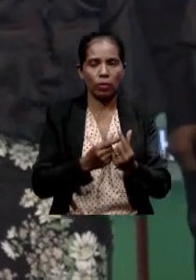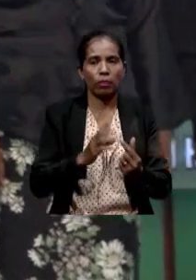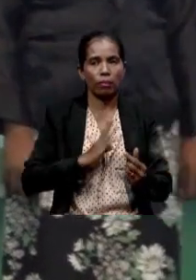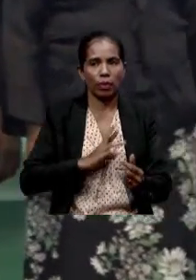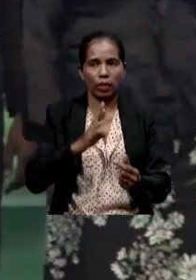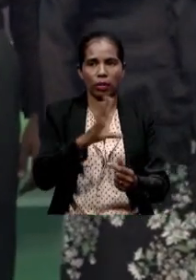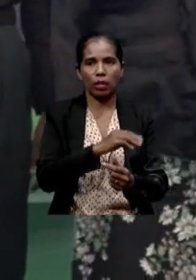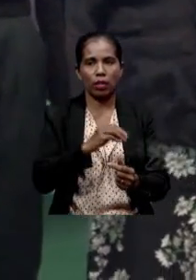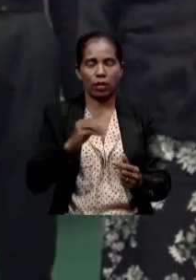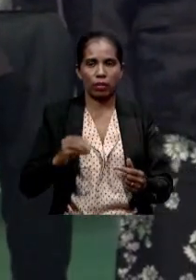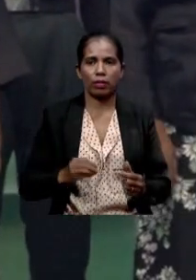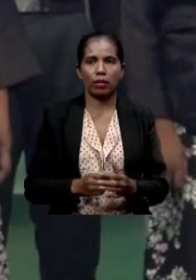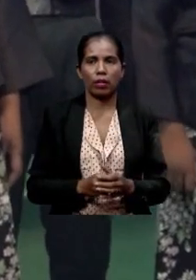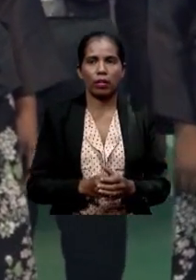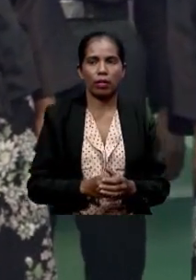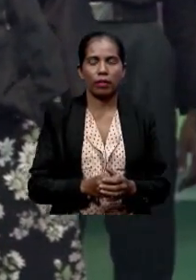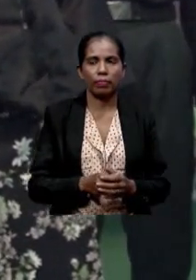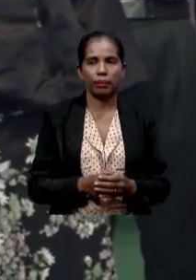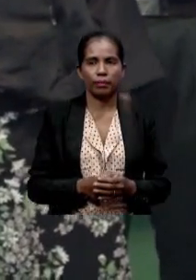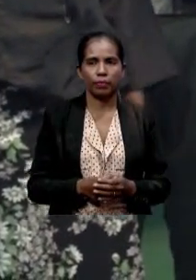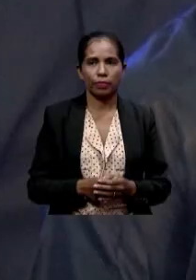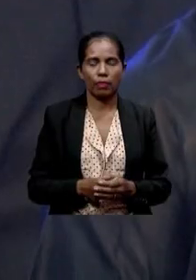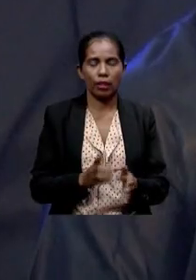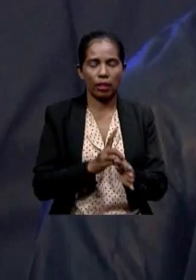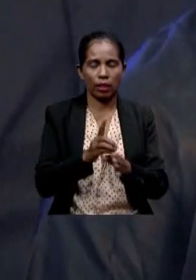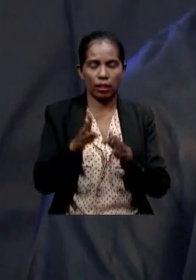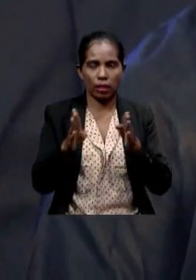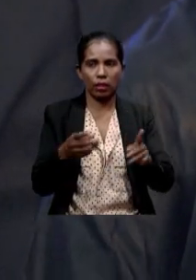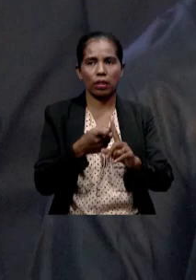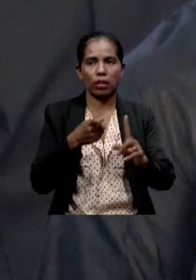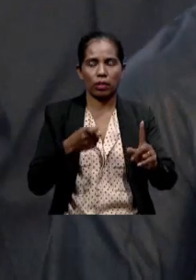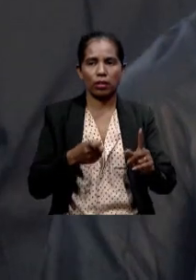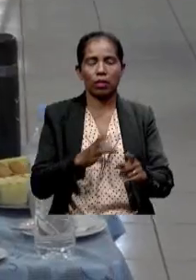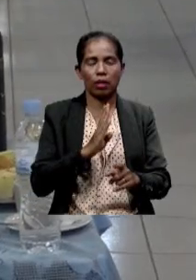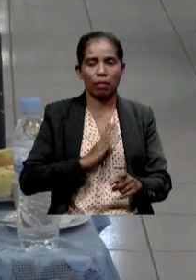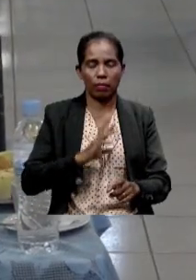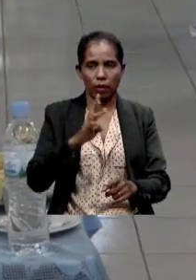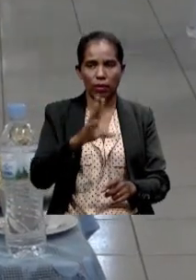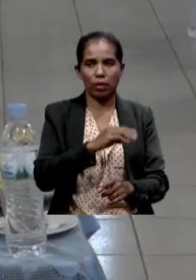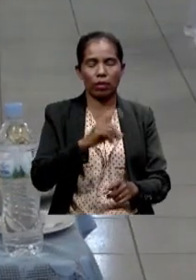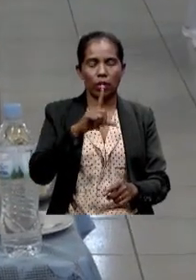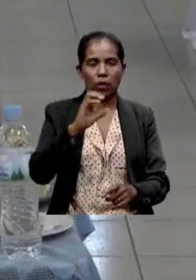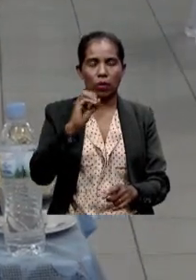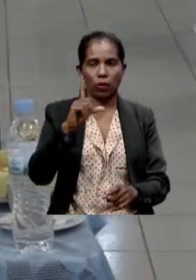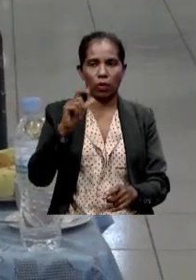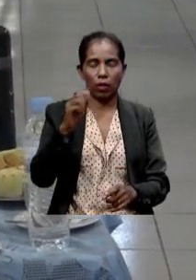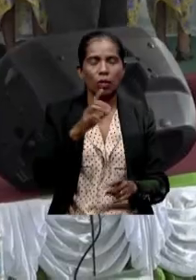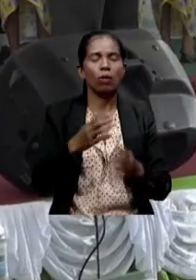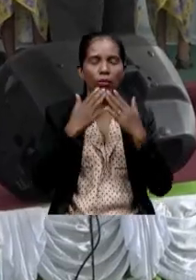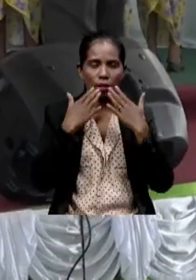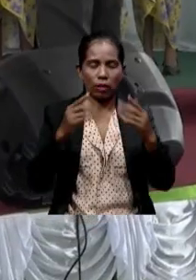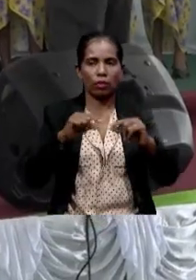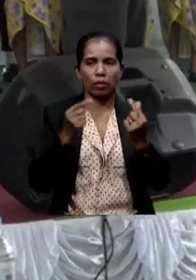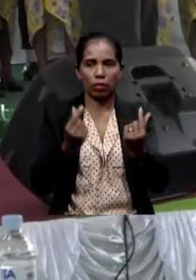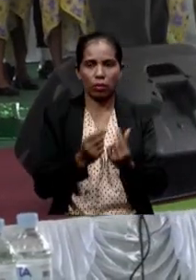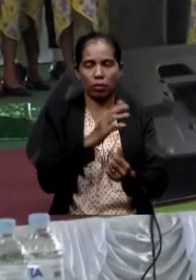no Coral Magnificat Aitara Claran. Dirigente Grupo Coral Santa Baquita Becora, Lola Silva agradece ba equipa, no